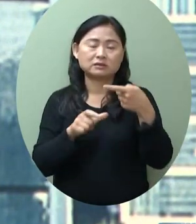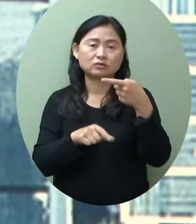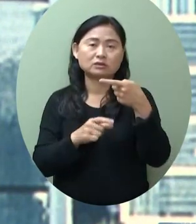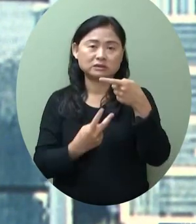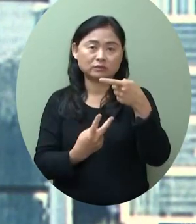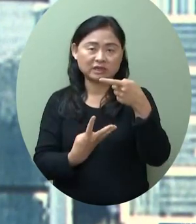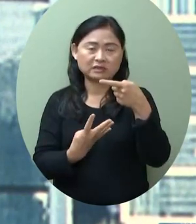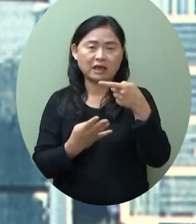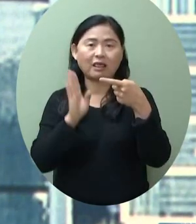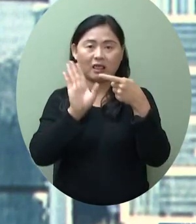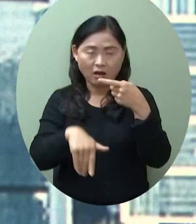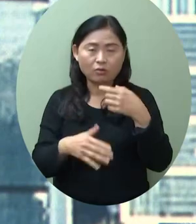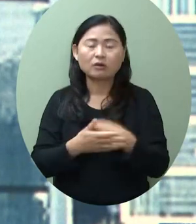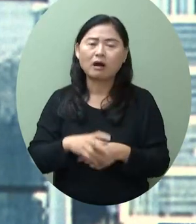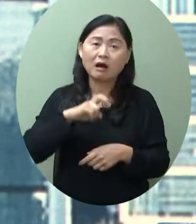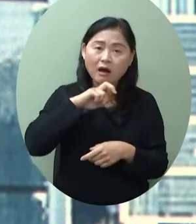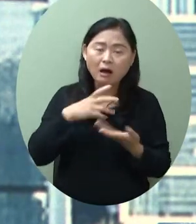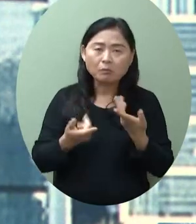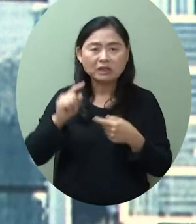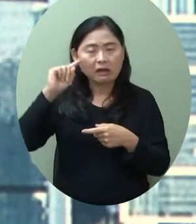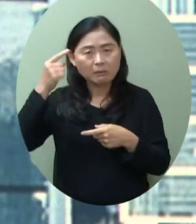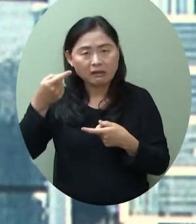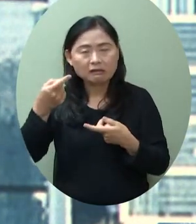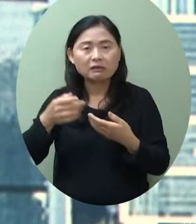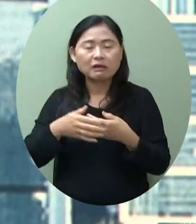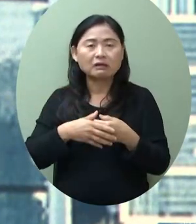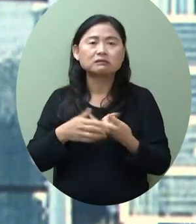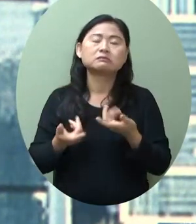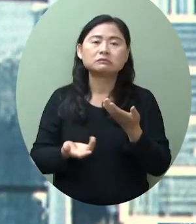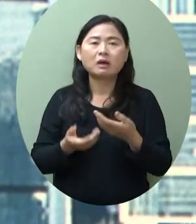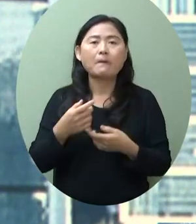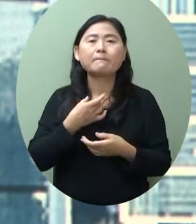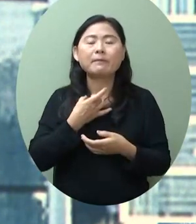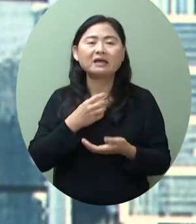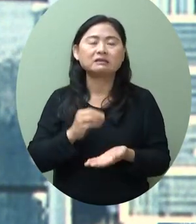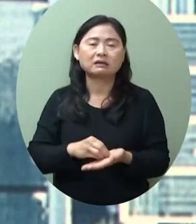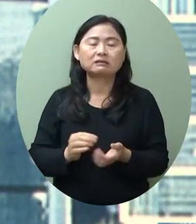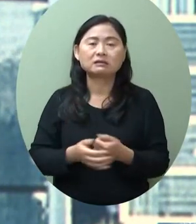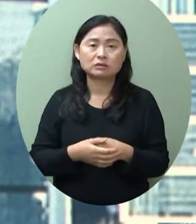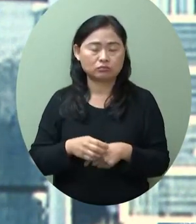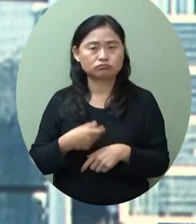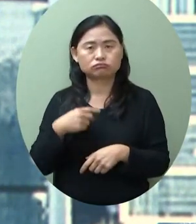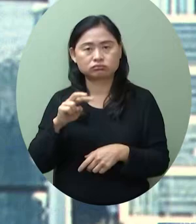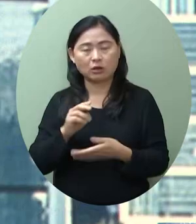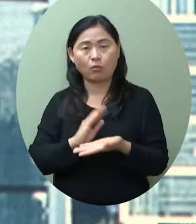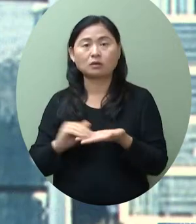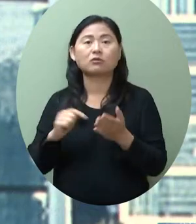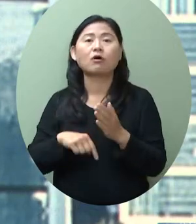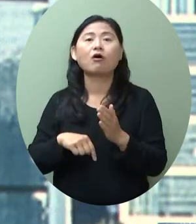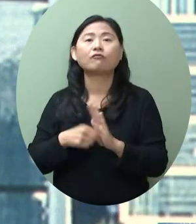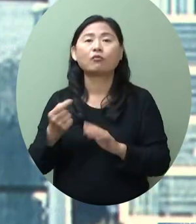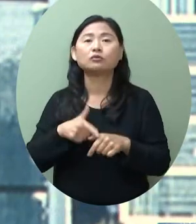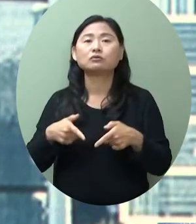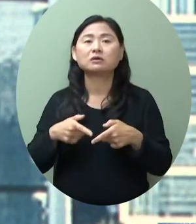日後，係當日嘅下午，抑或係第二朝咧？呢個我都唔知道，因為要睇下衛生防護中心嗰個時間嗰